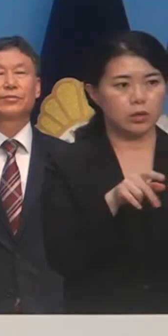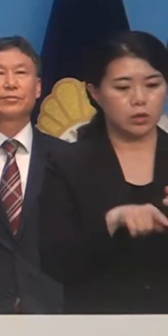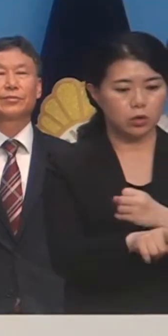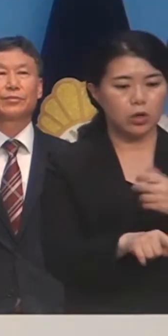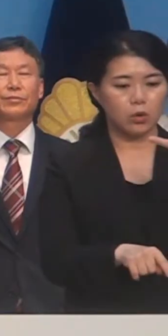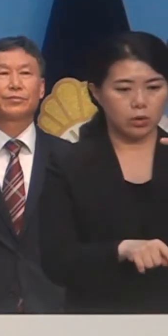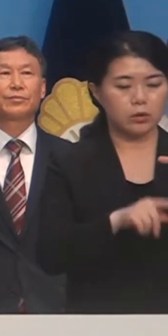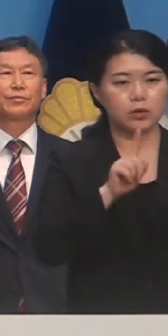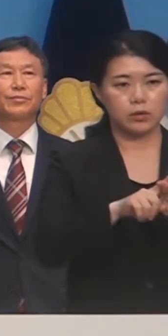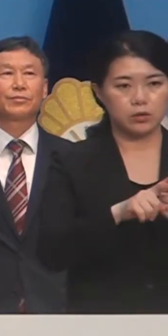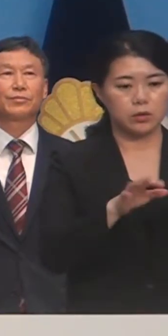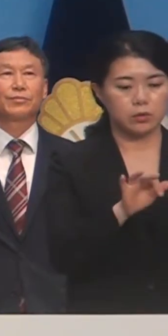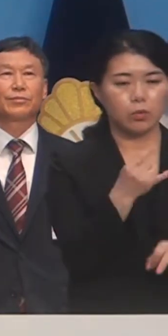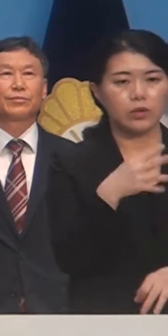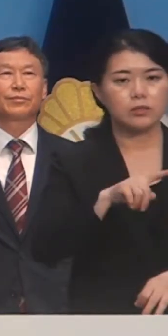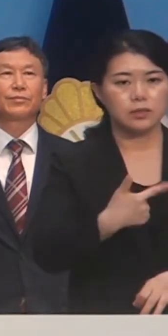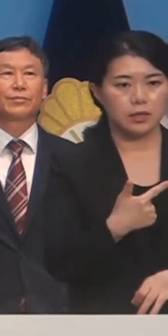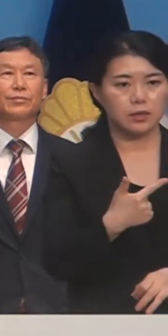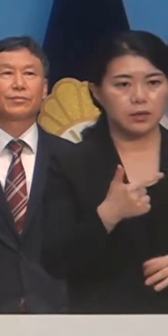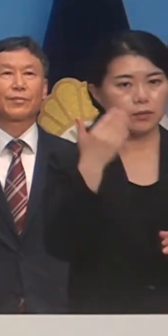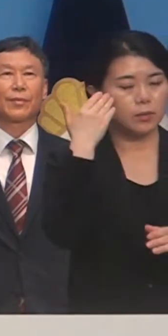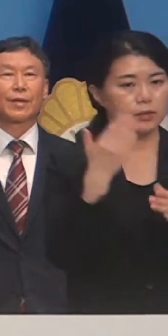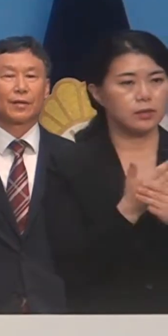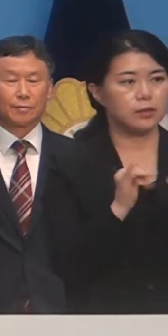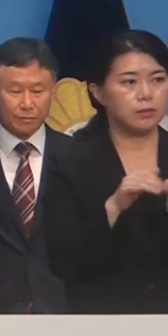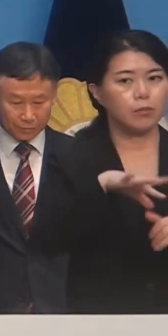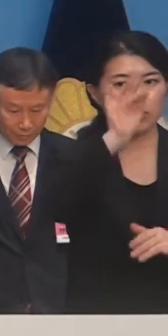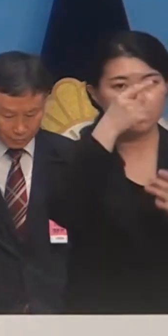김혜창 박사님을 먼저 발표를 하시겠습니다.